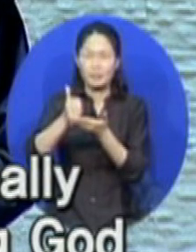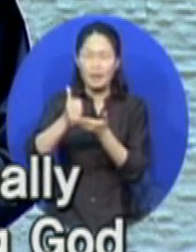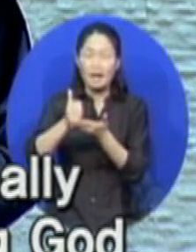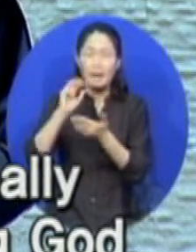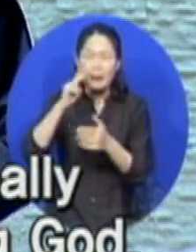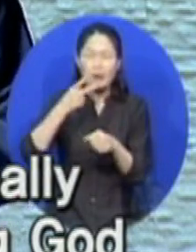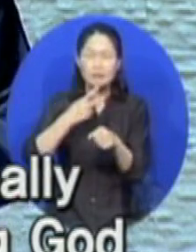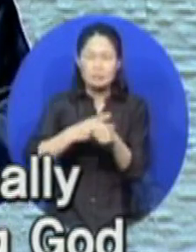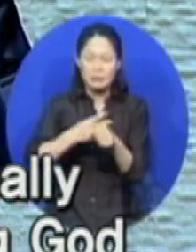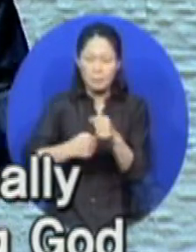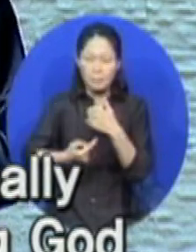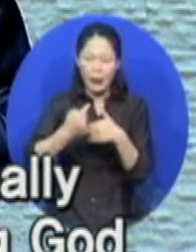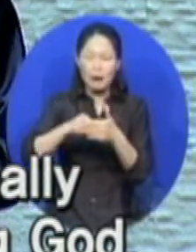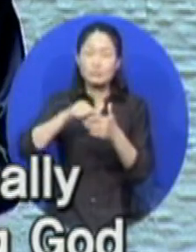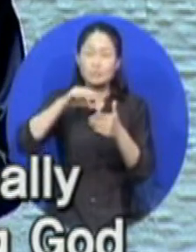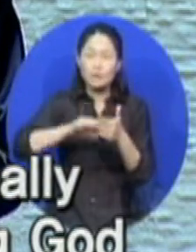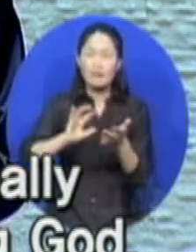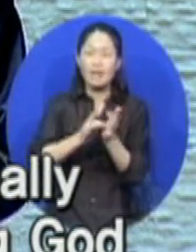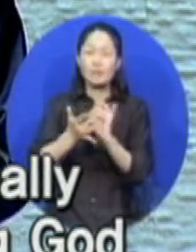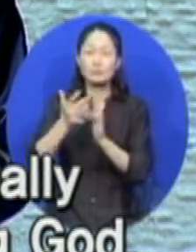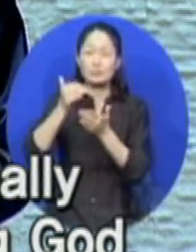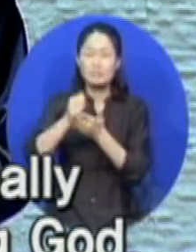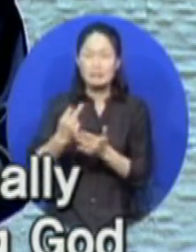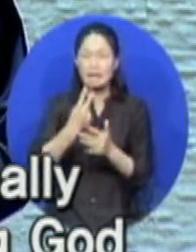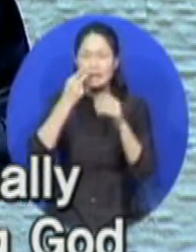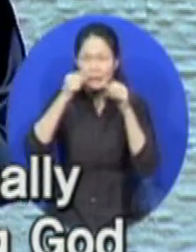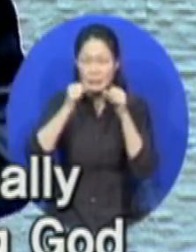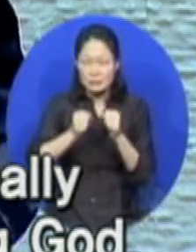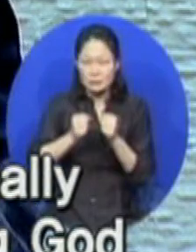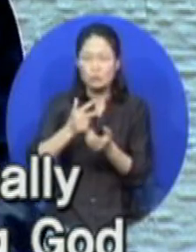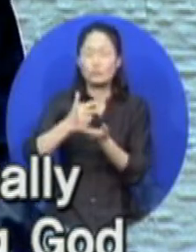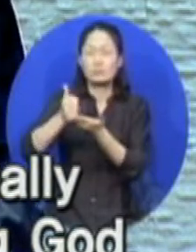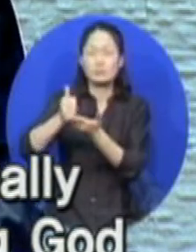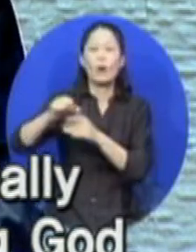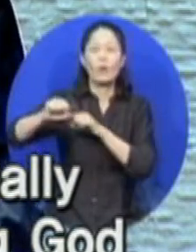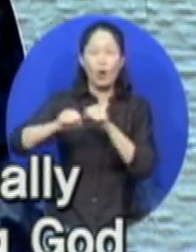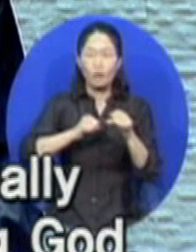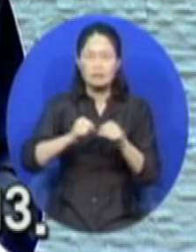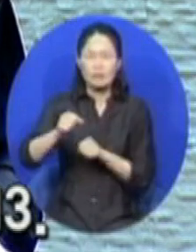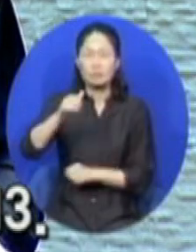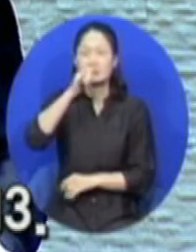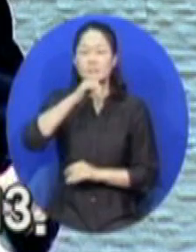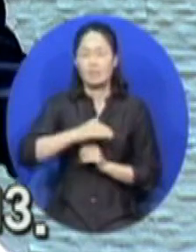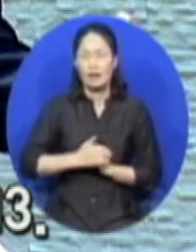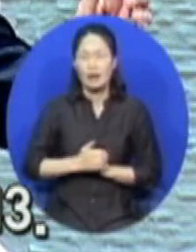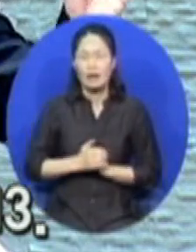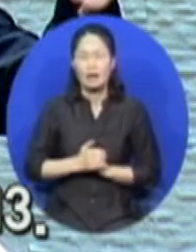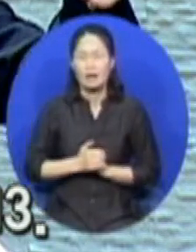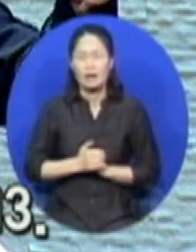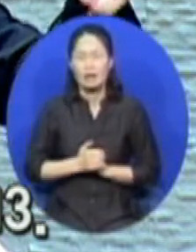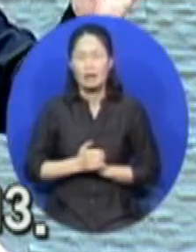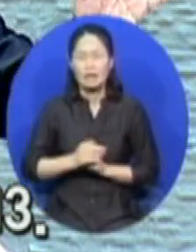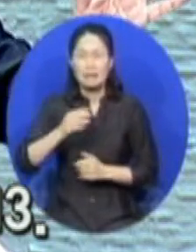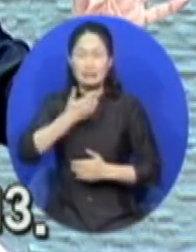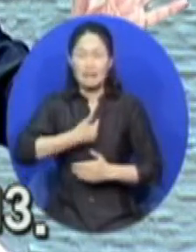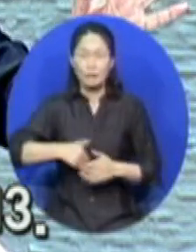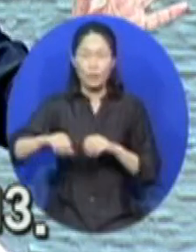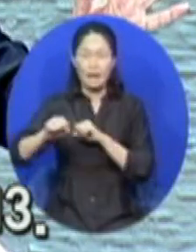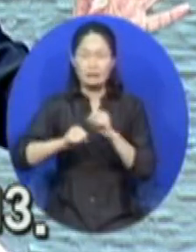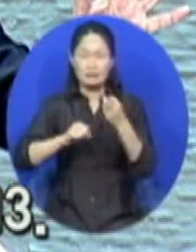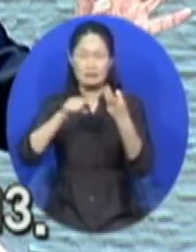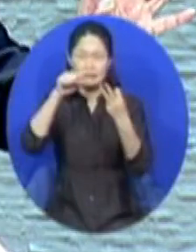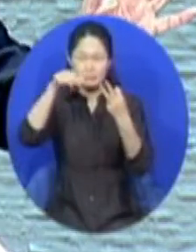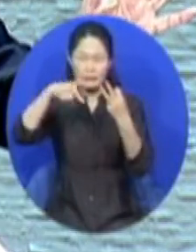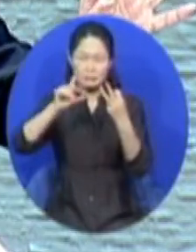안에 예수님은 정말 살아계신 주님 으로 역사 하셨어요 4 동인계 13장에